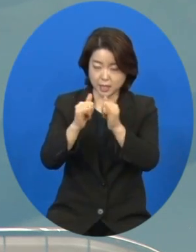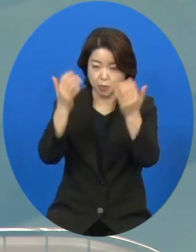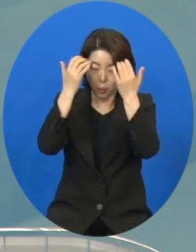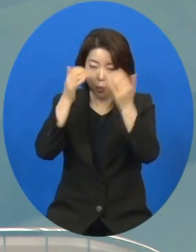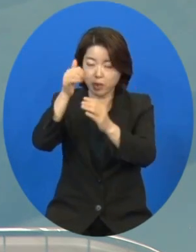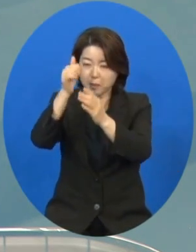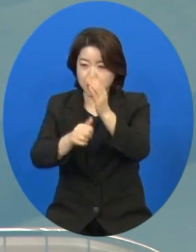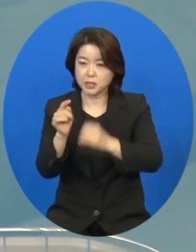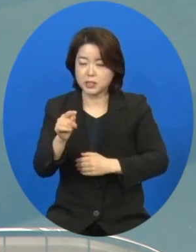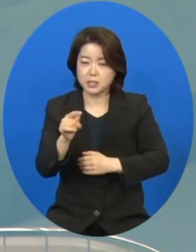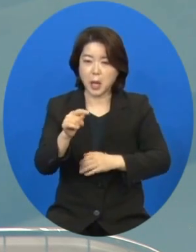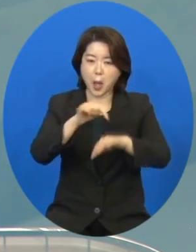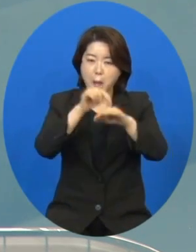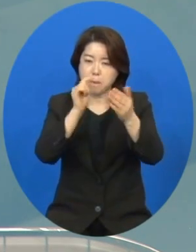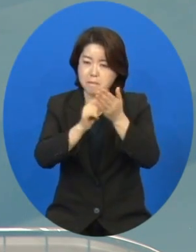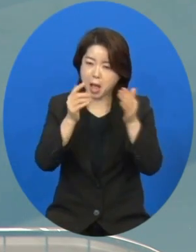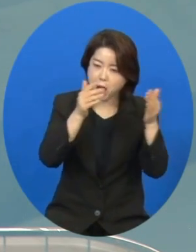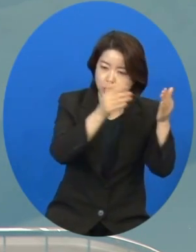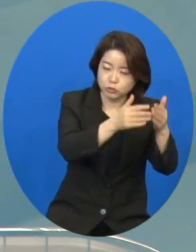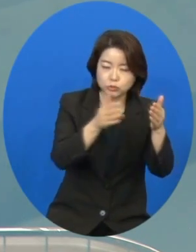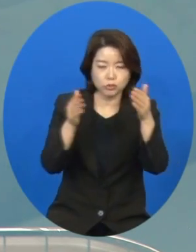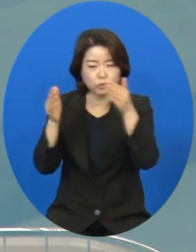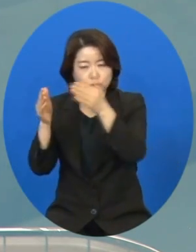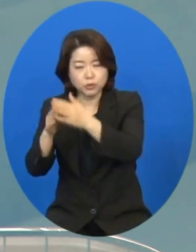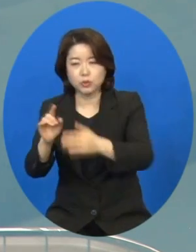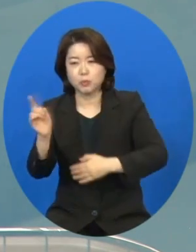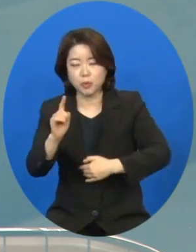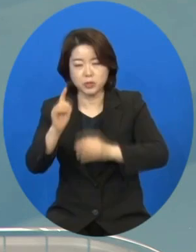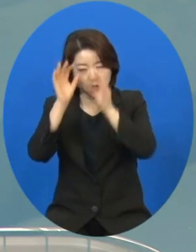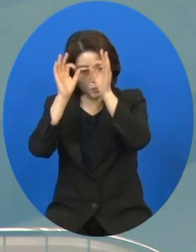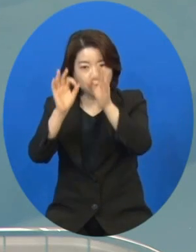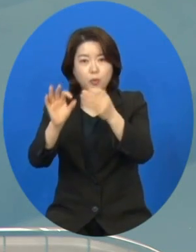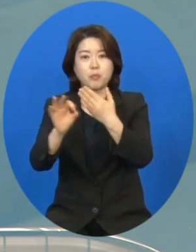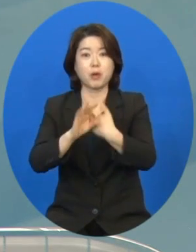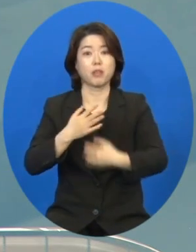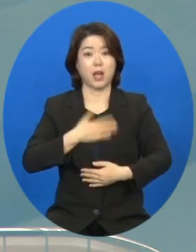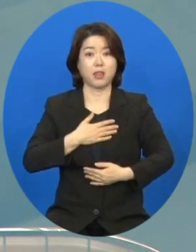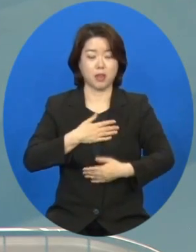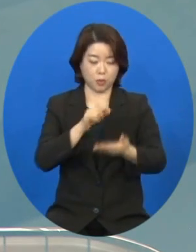쪽으로 기우는지를 살펴보면 된다. 그렇게 썼어요.